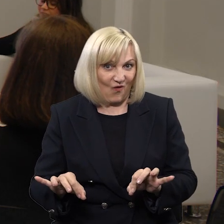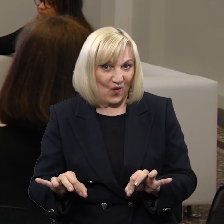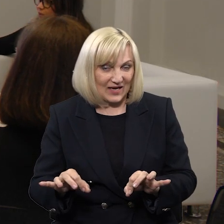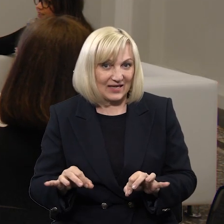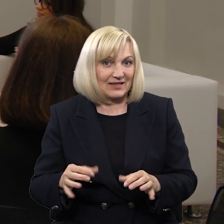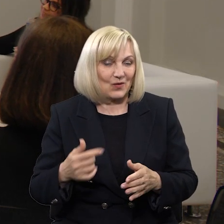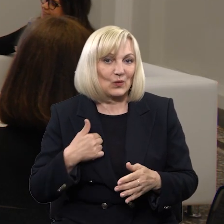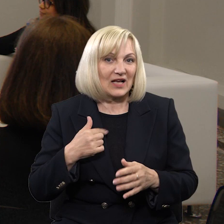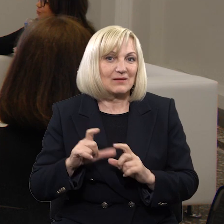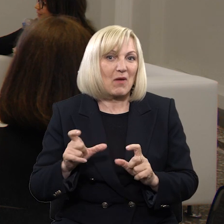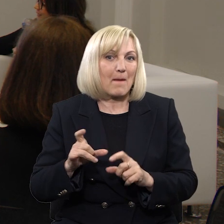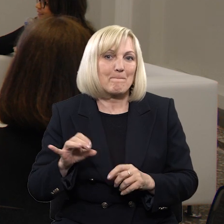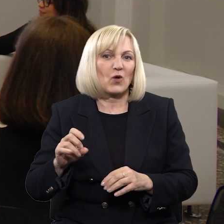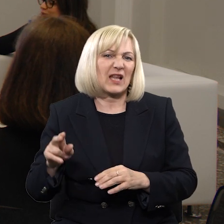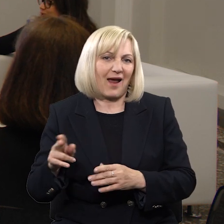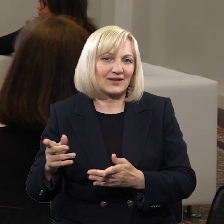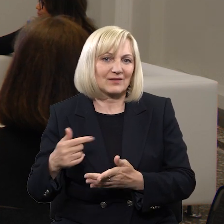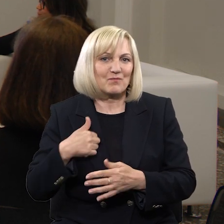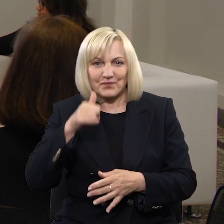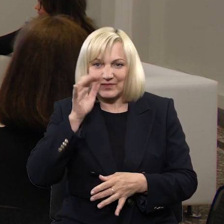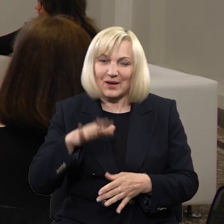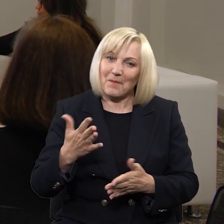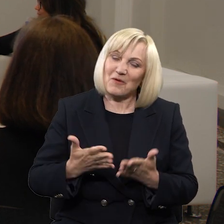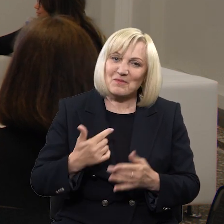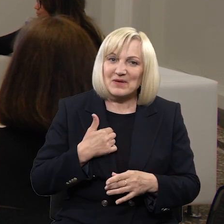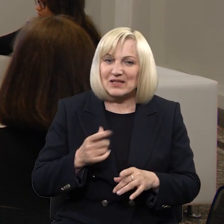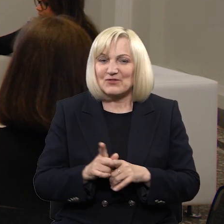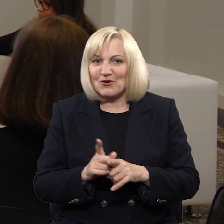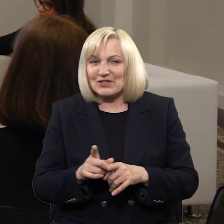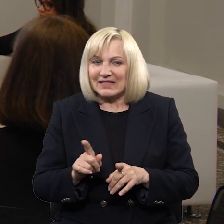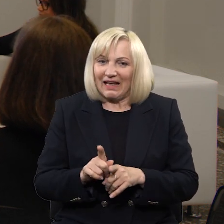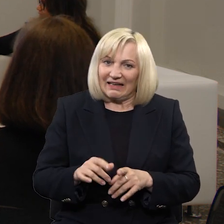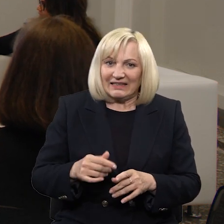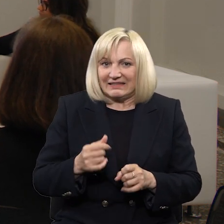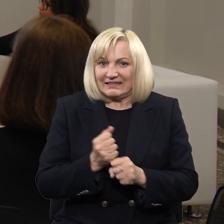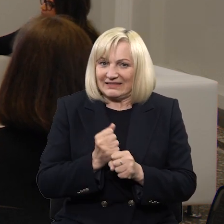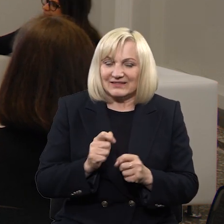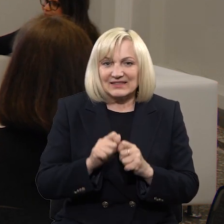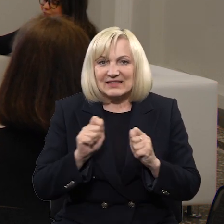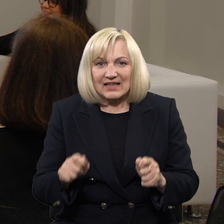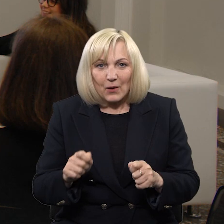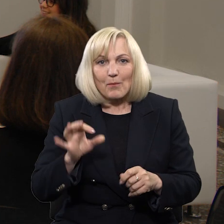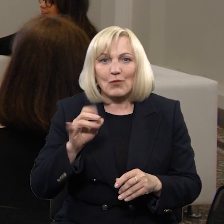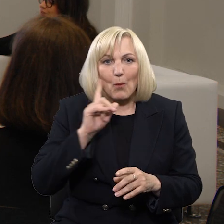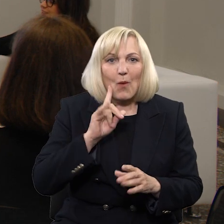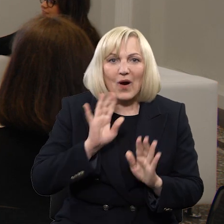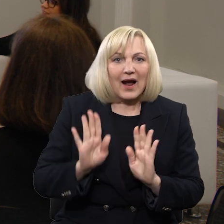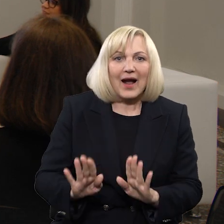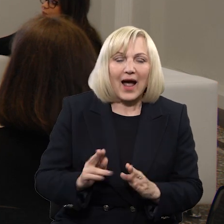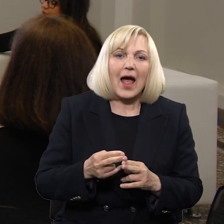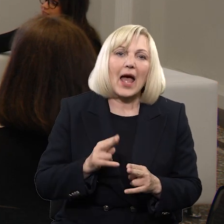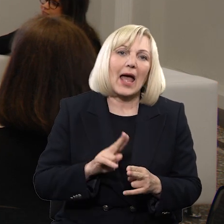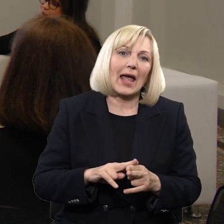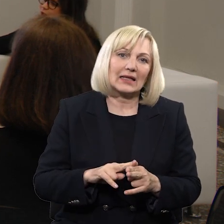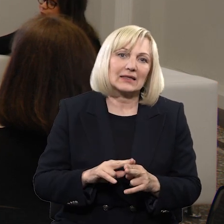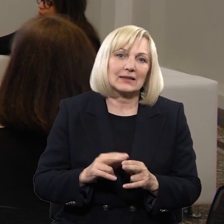на подряде это не мы мы тоже может быть когда-нибудь вступим на эту улыбку почву пока что все-таки это остается